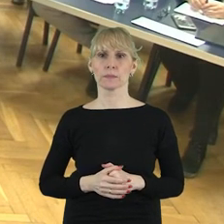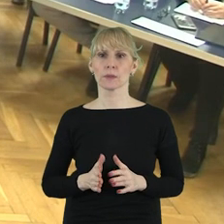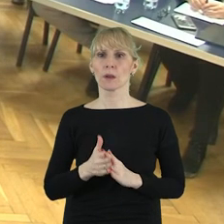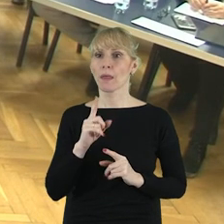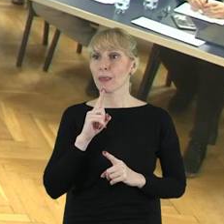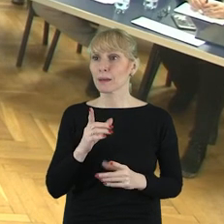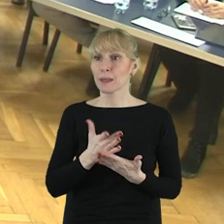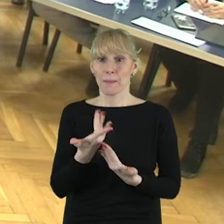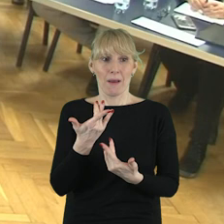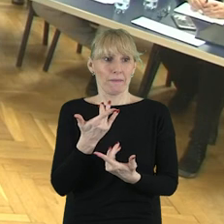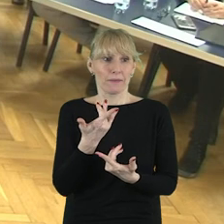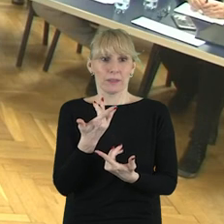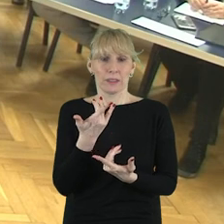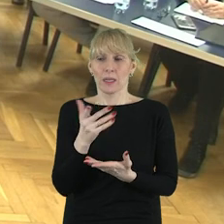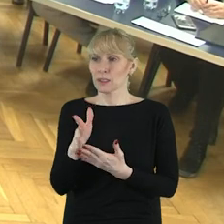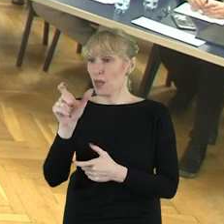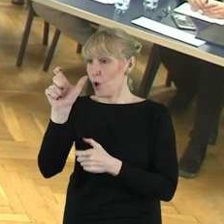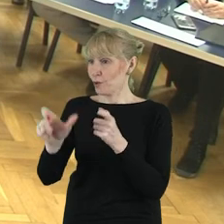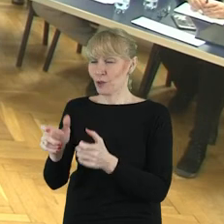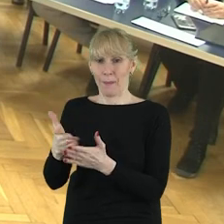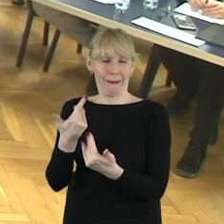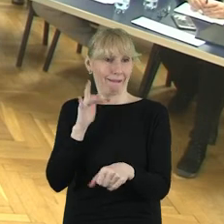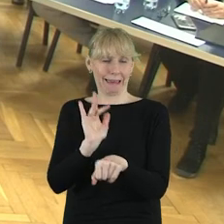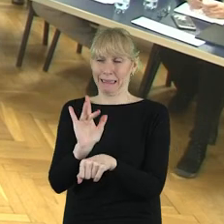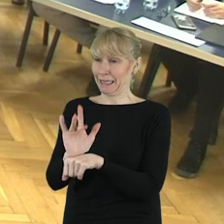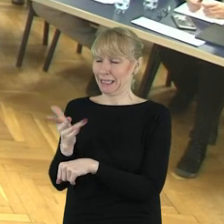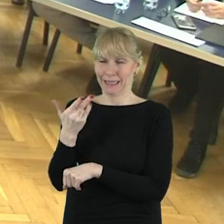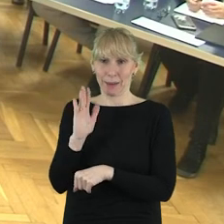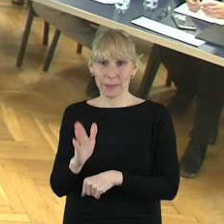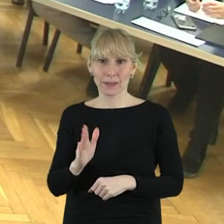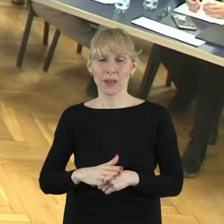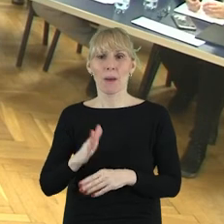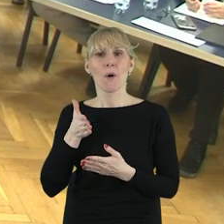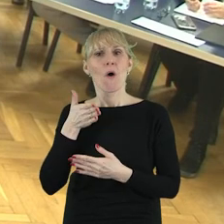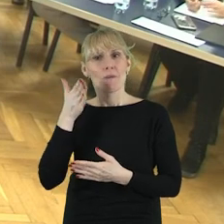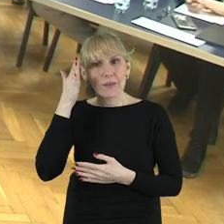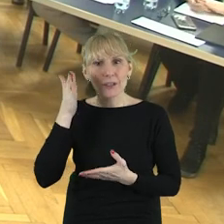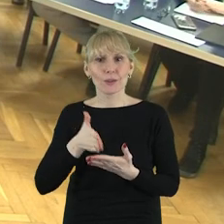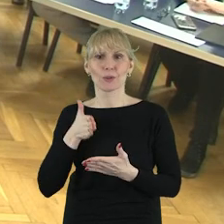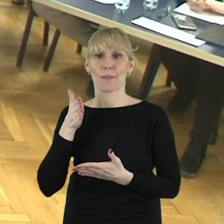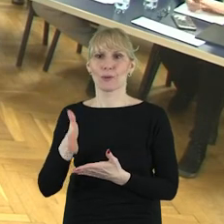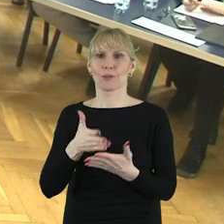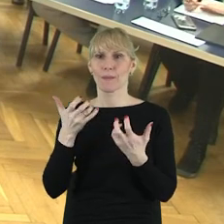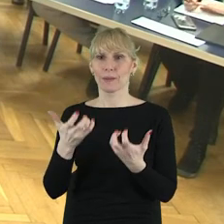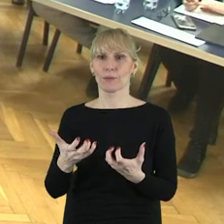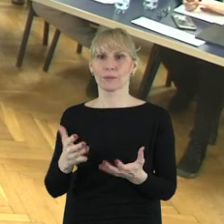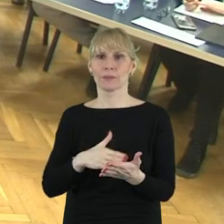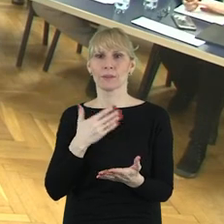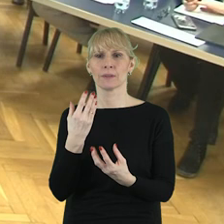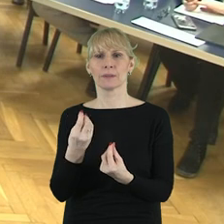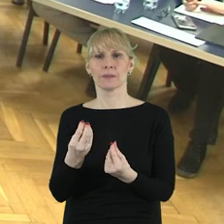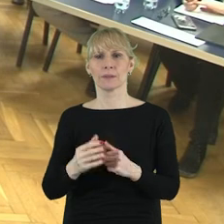tych osób nie będzie krytycznie do pana się zwracać, bo wiedzą o tym, że potem będą chcieli pieniądze.